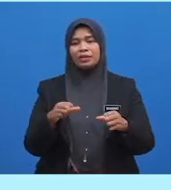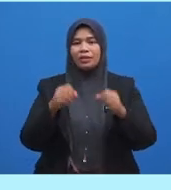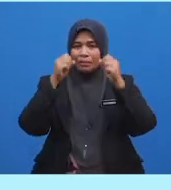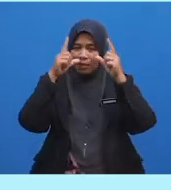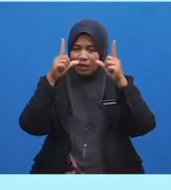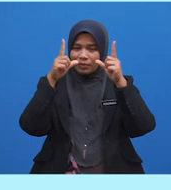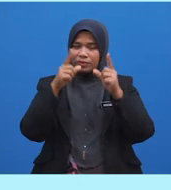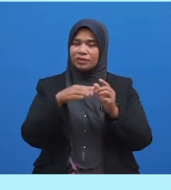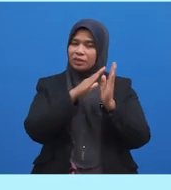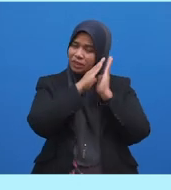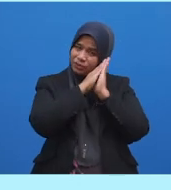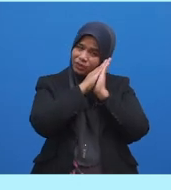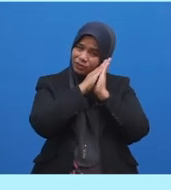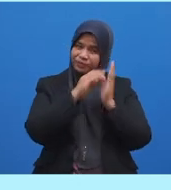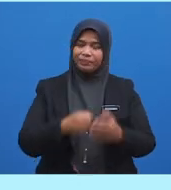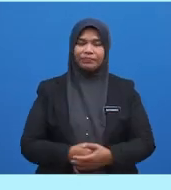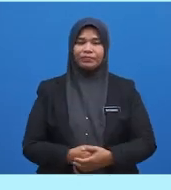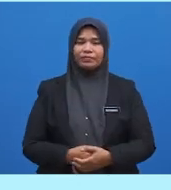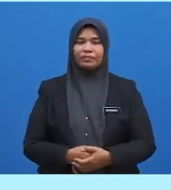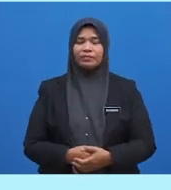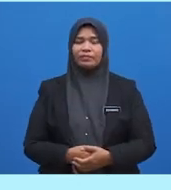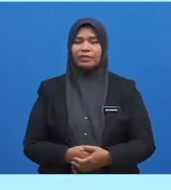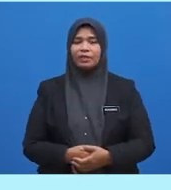bangun dari tidur